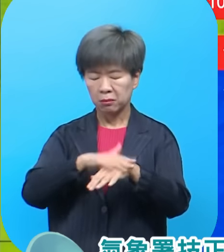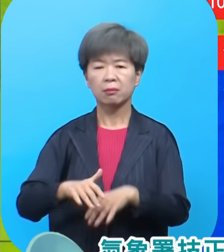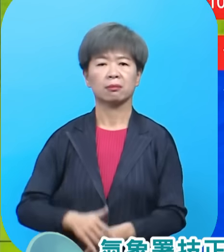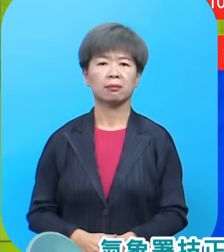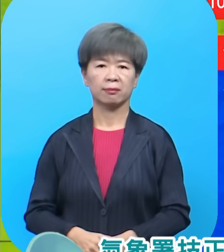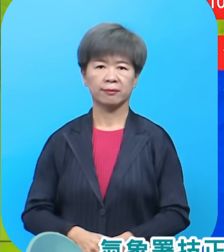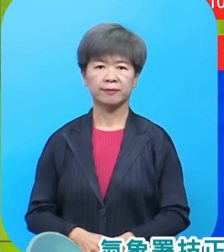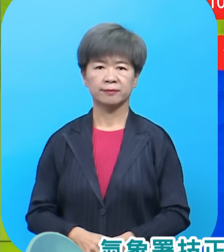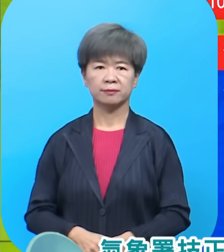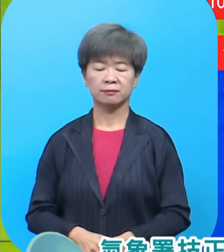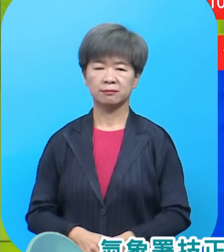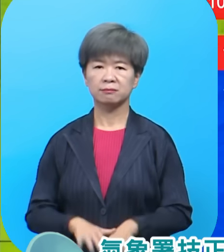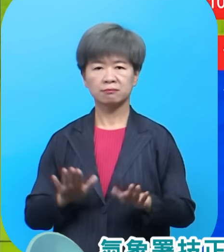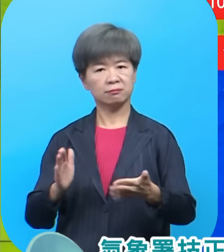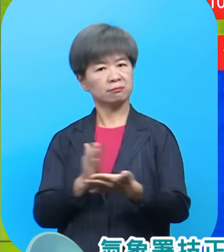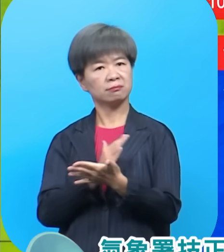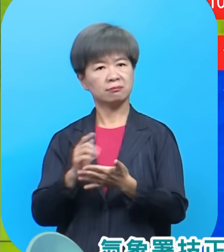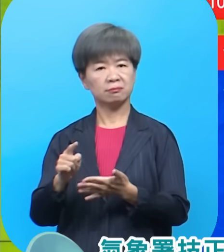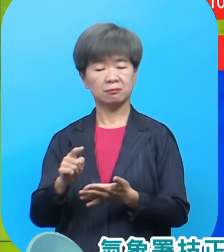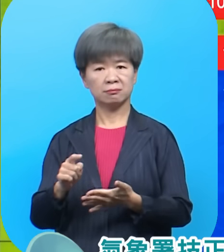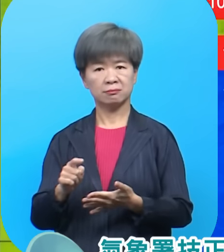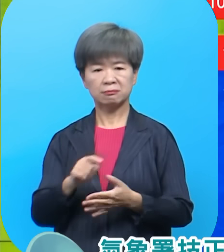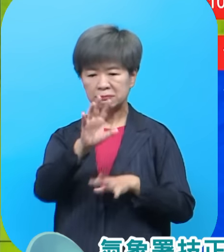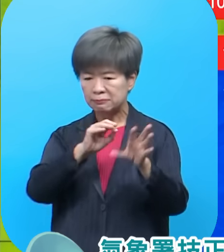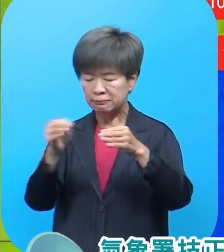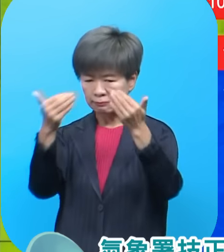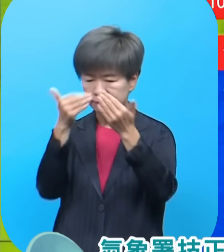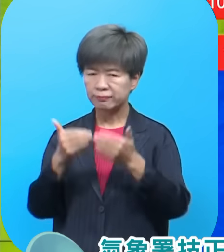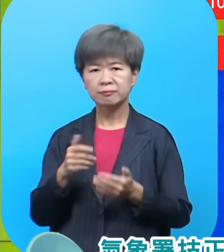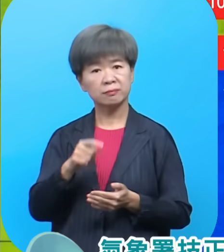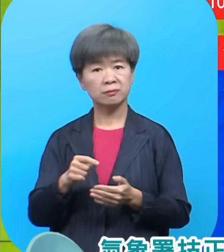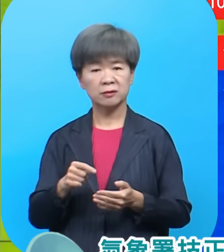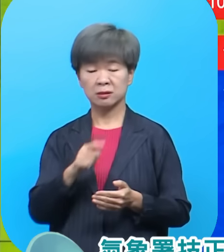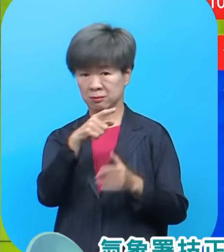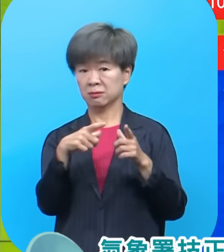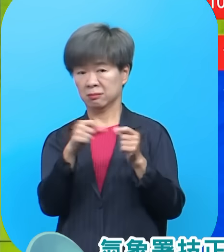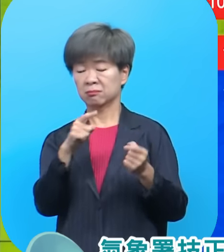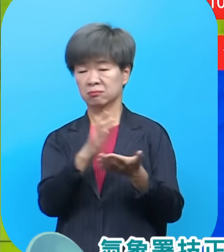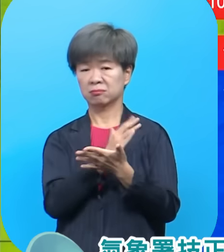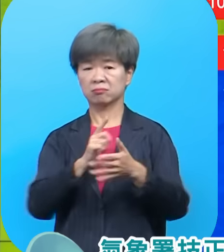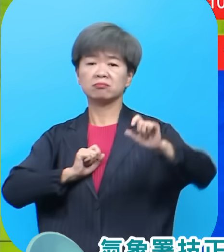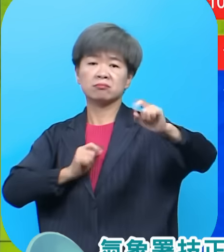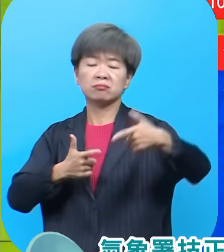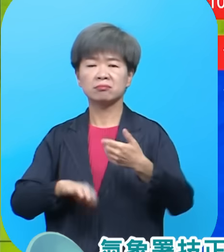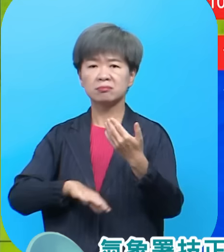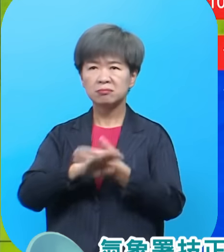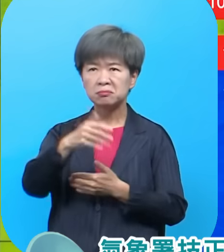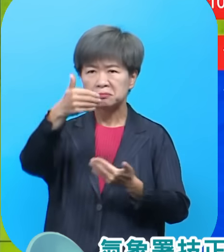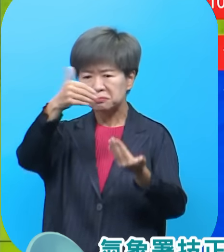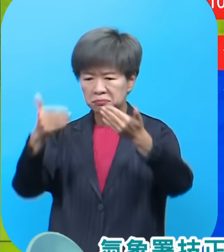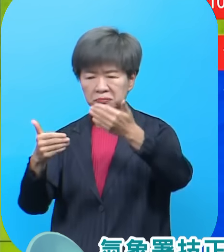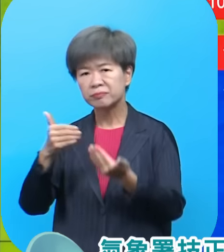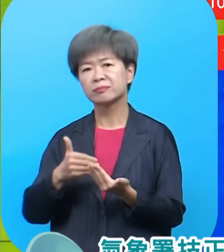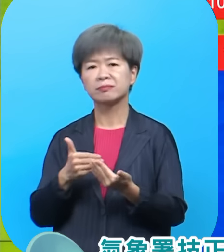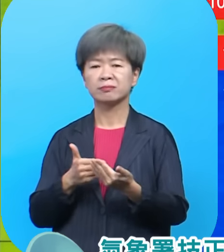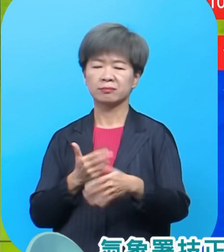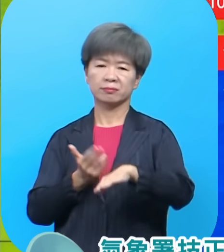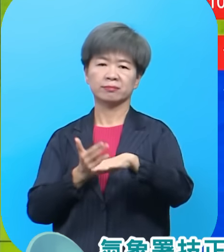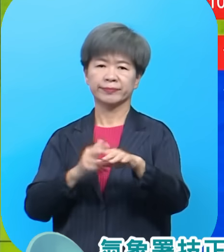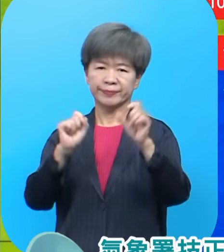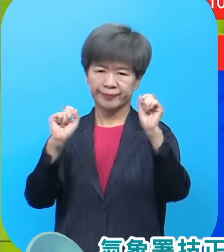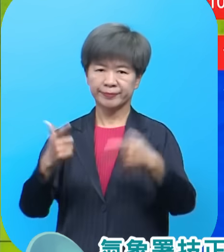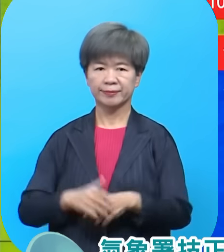的。所以目前看起来我们官方纵整所有的预报，其实不止日本它有不同的预报，很多参考的指引预报的方式都不一